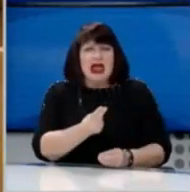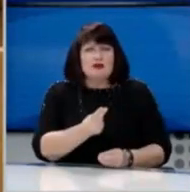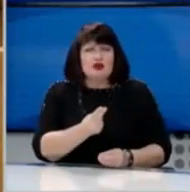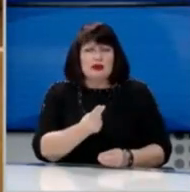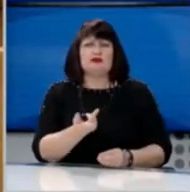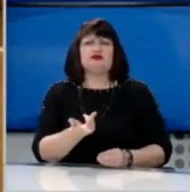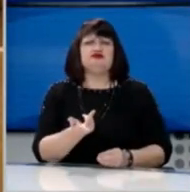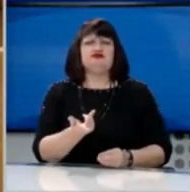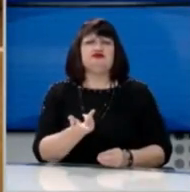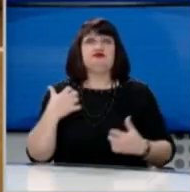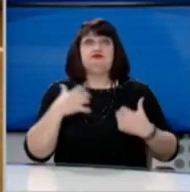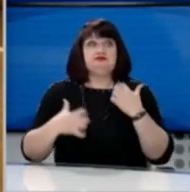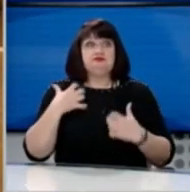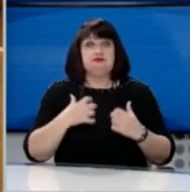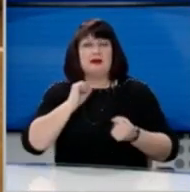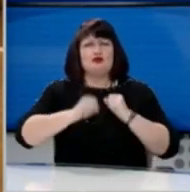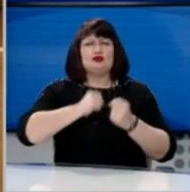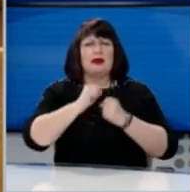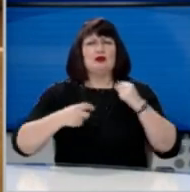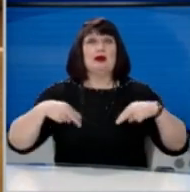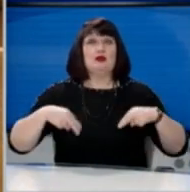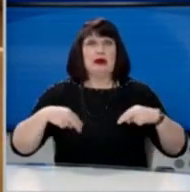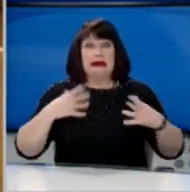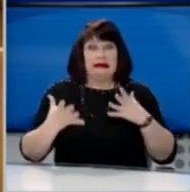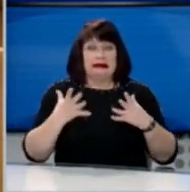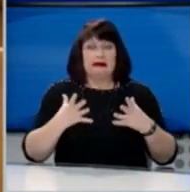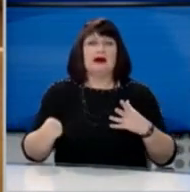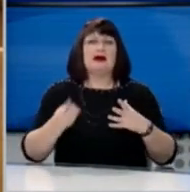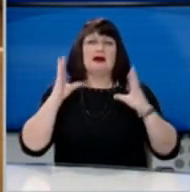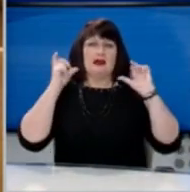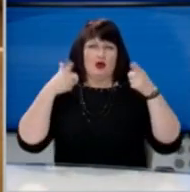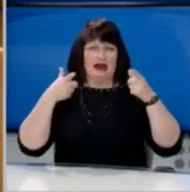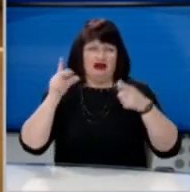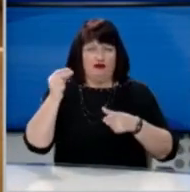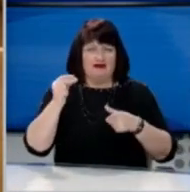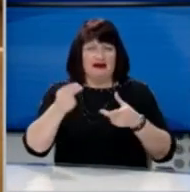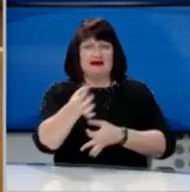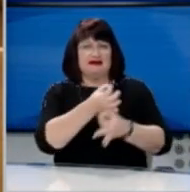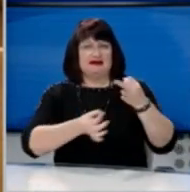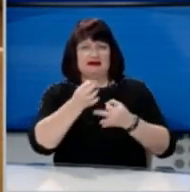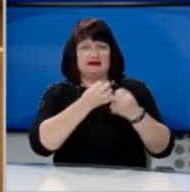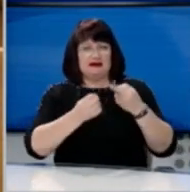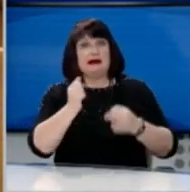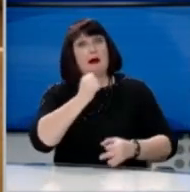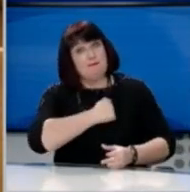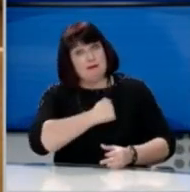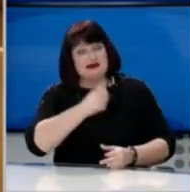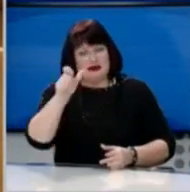έντονη και αγωνιώδη προσπάθεια των Υπουργών και των Βουλευτών της Νέας Δημοκρατίας να πείσουν τους